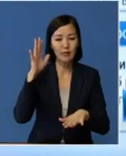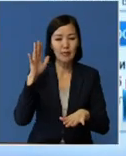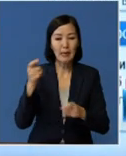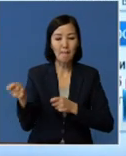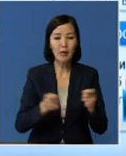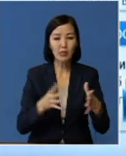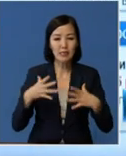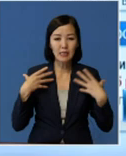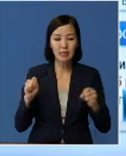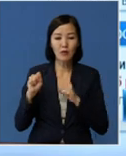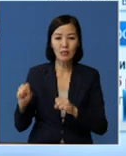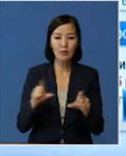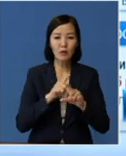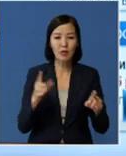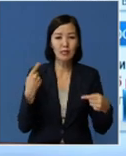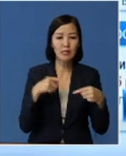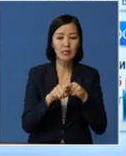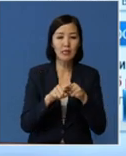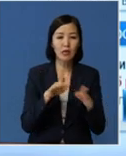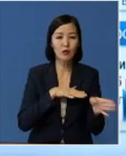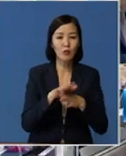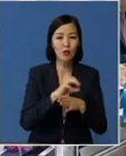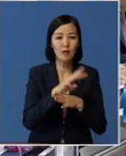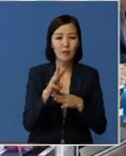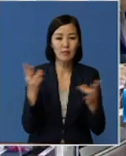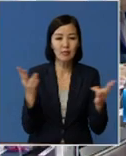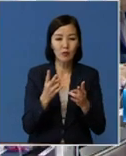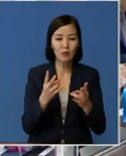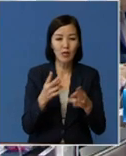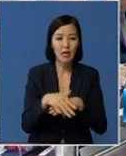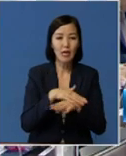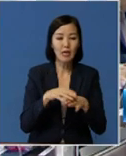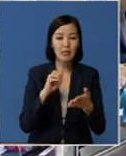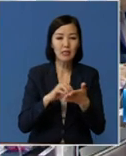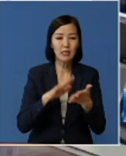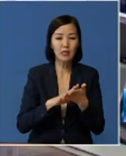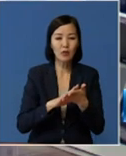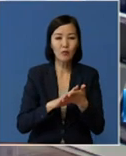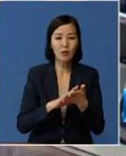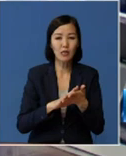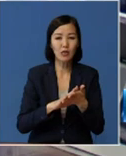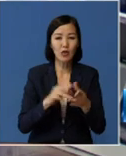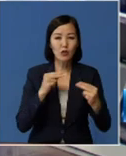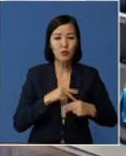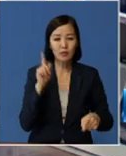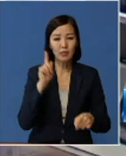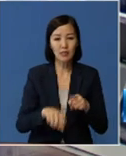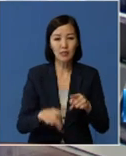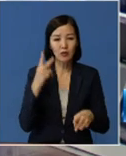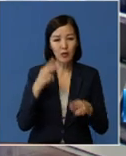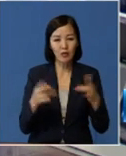денсаулық сақтау мекемелерін техникалық тұрғыда толық қамтамасыз етуді, халықты тіркеу жұмыстарын тездетіп аяқтауды талап етті.